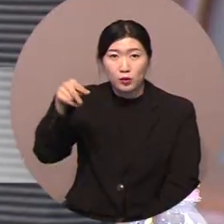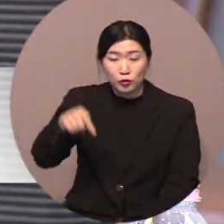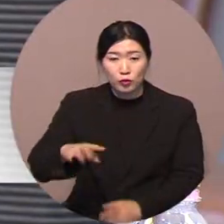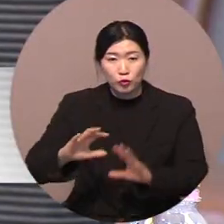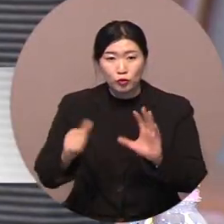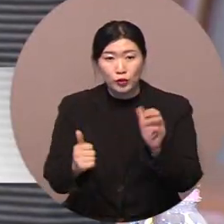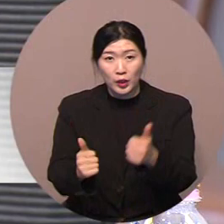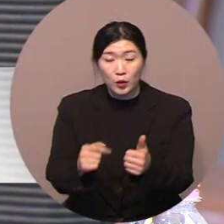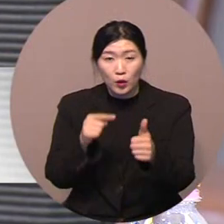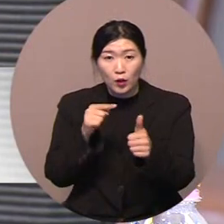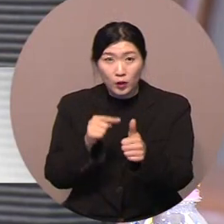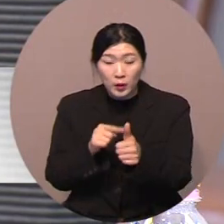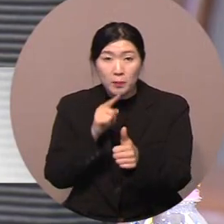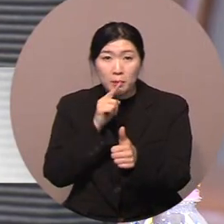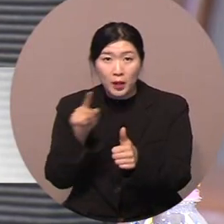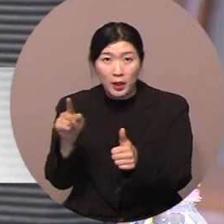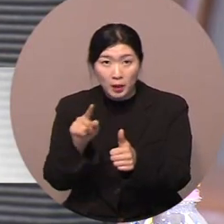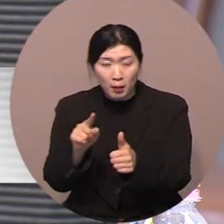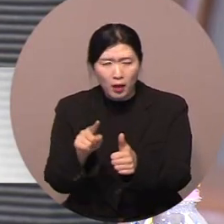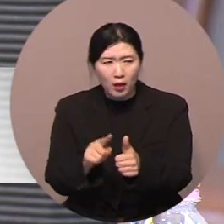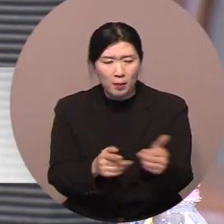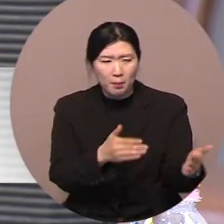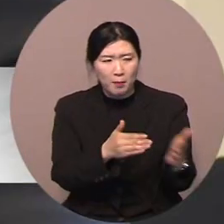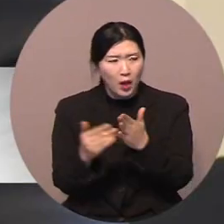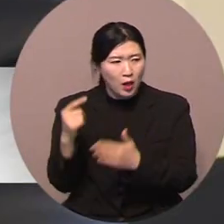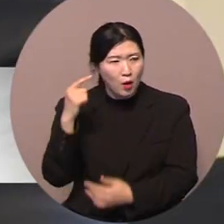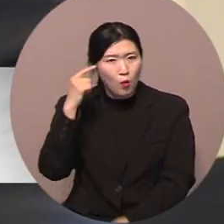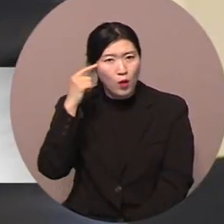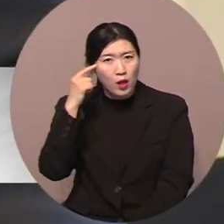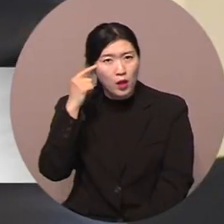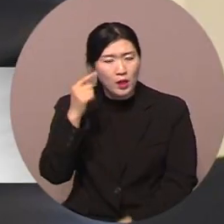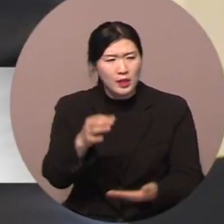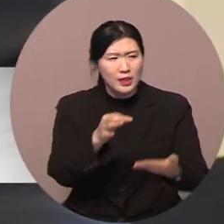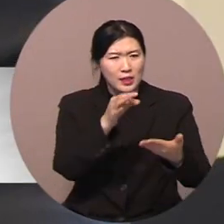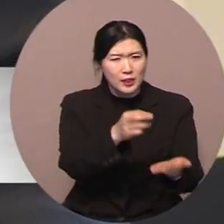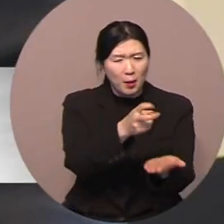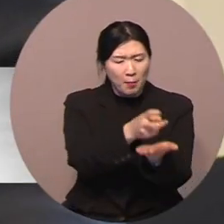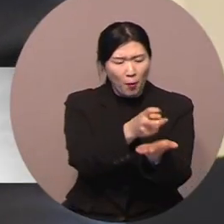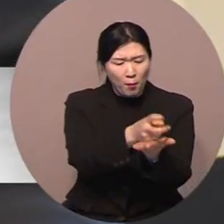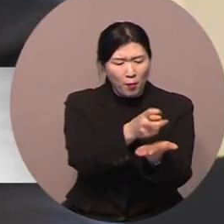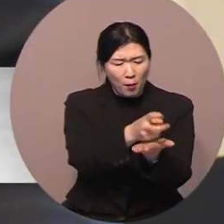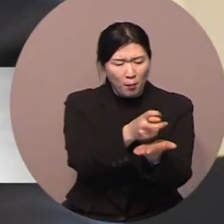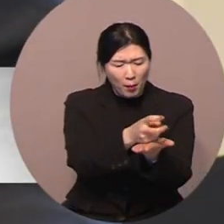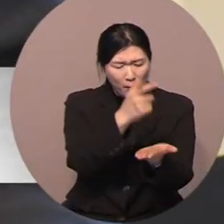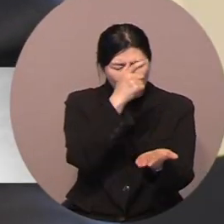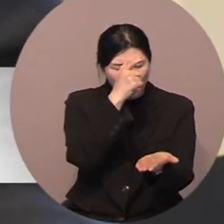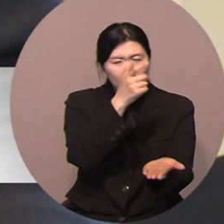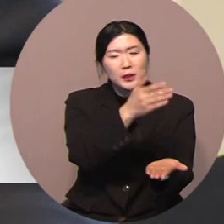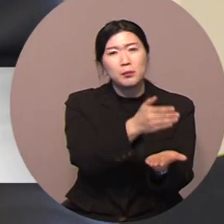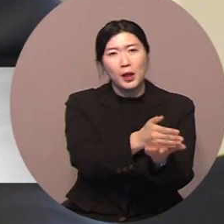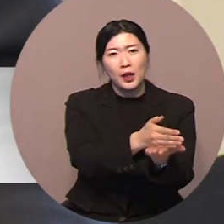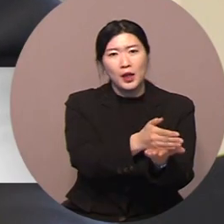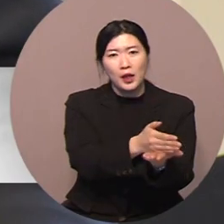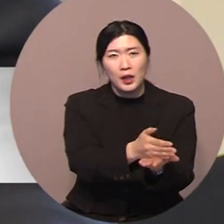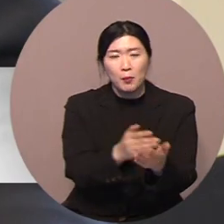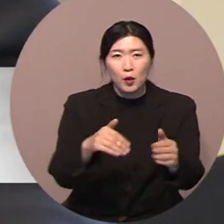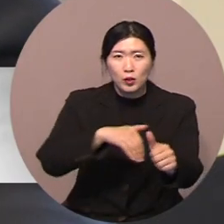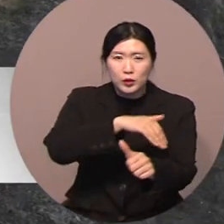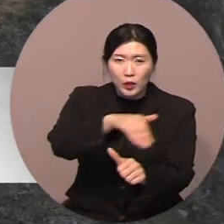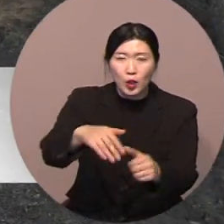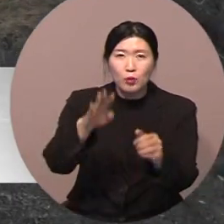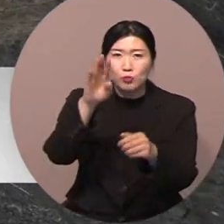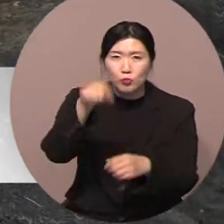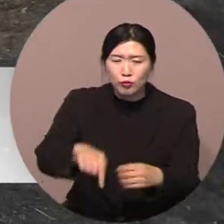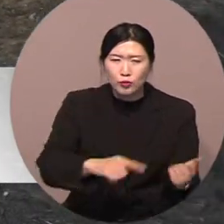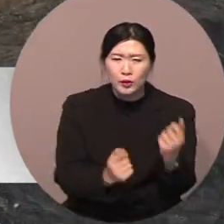요구를 수용하지 않은데 분노한다면 기재부가 원리 원칙만 내세워 반대할게 아니라 관계 부처와 충분히